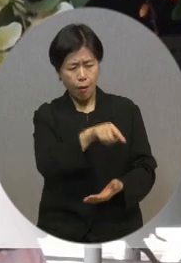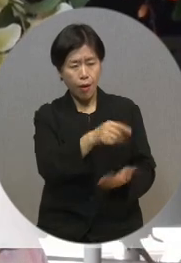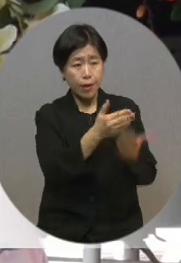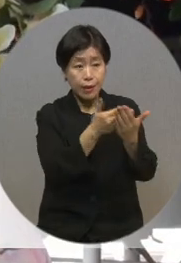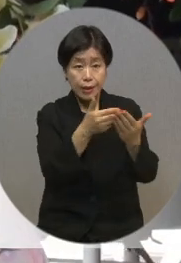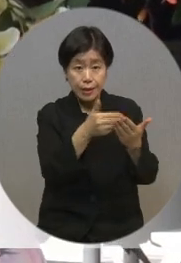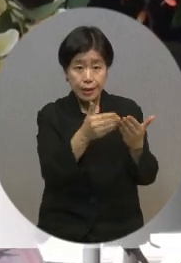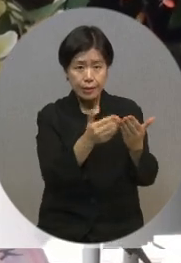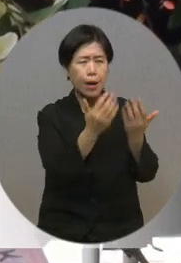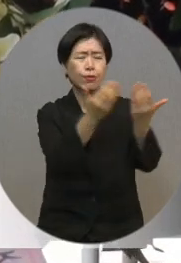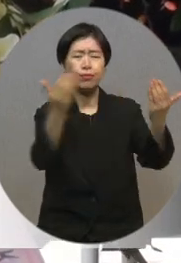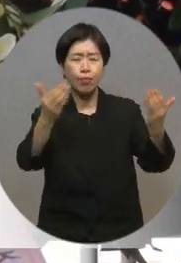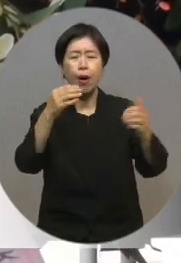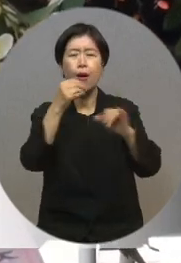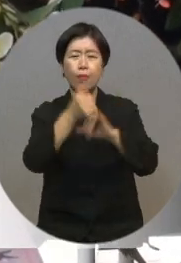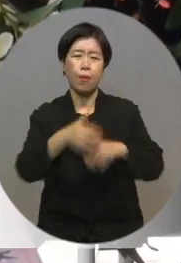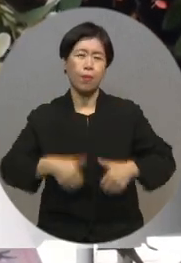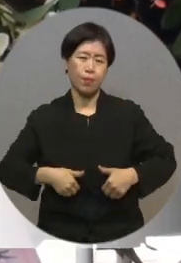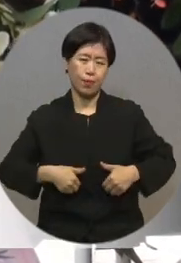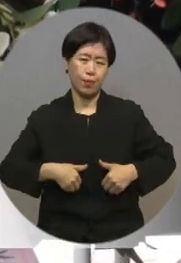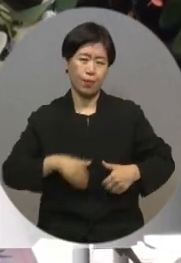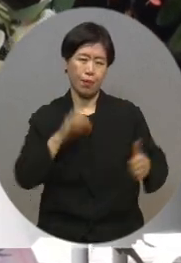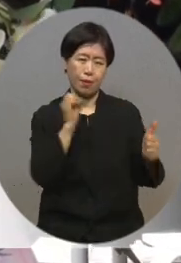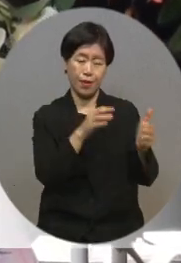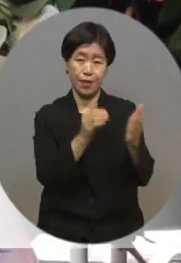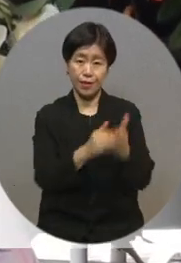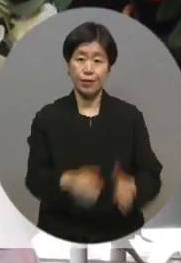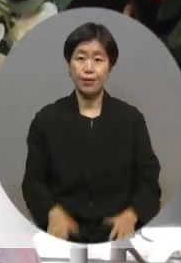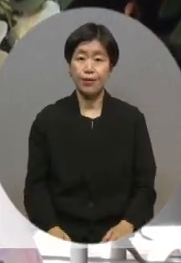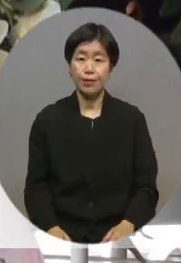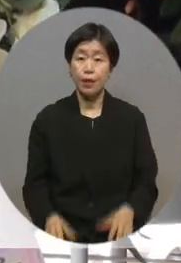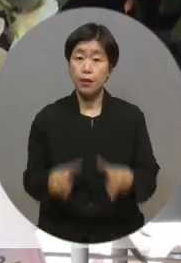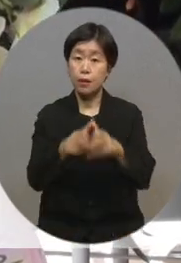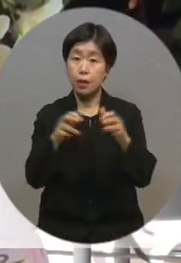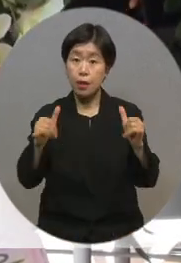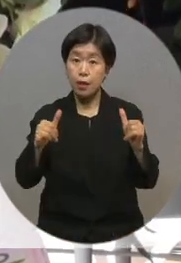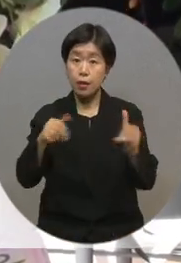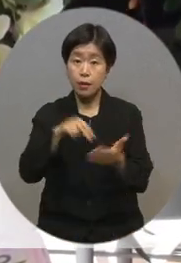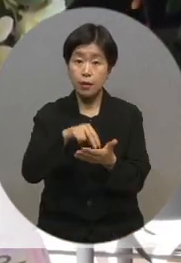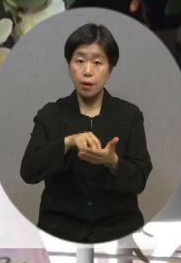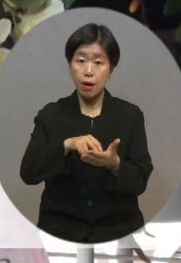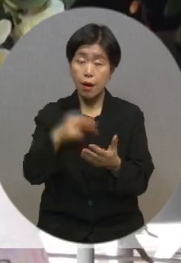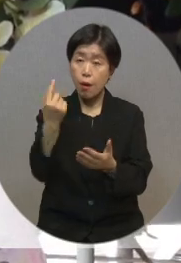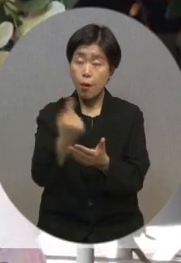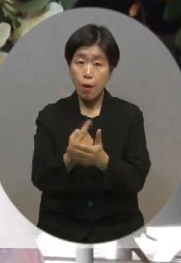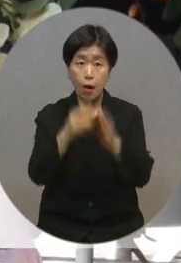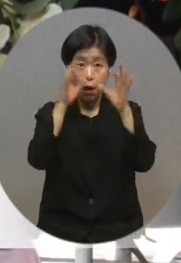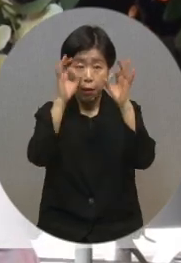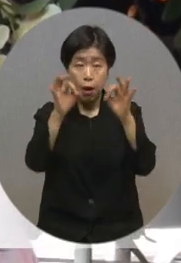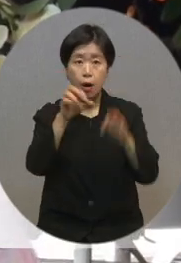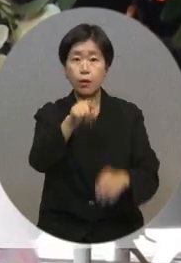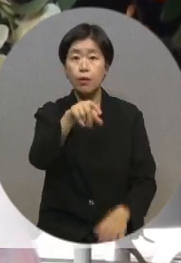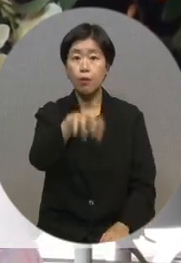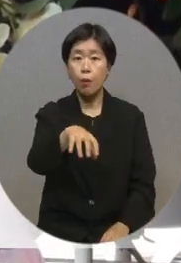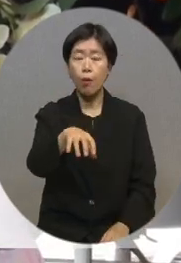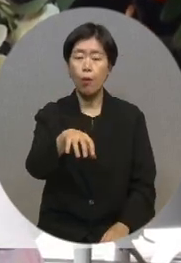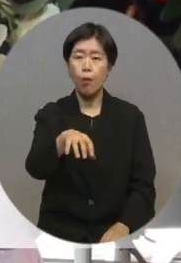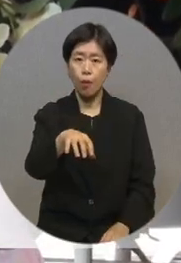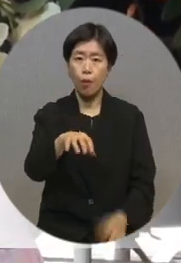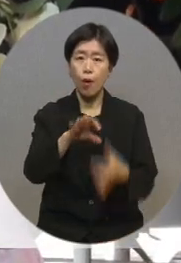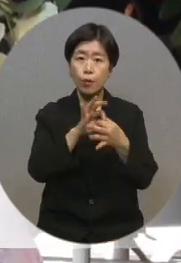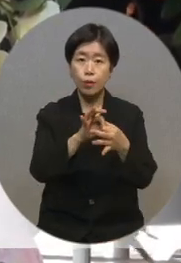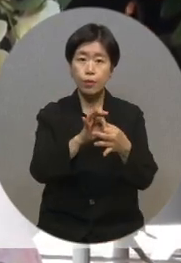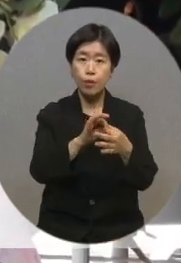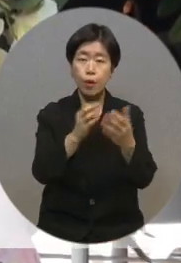많은 장애인들의 꿈과 희망이 솟아날 수 있는 계기가 된다면 기꺼이 이 장소를 같이 쓰고